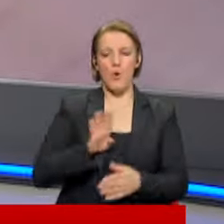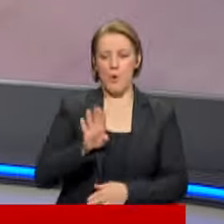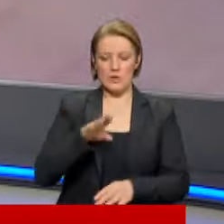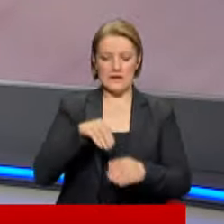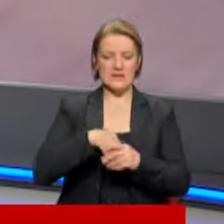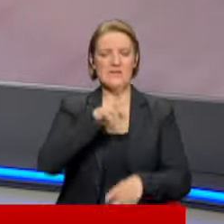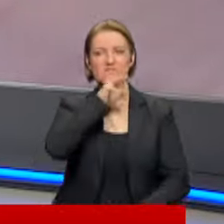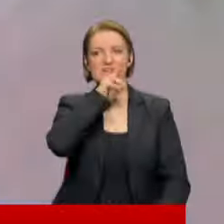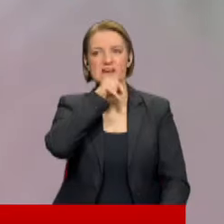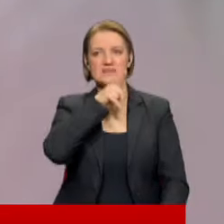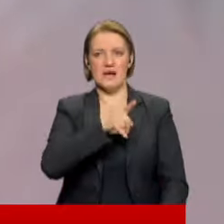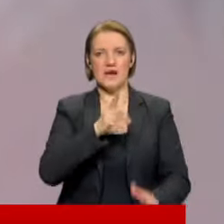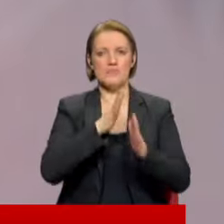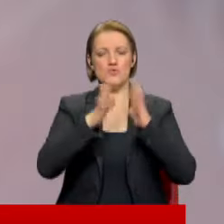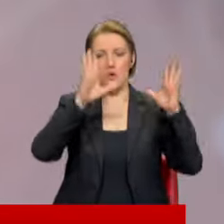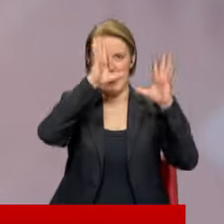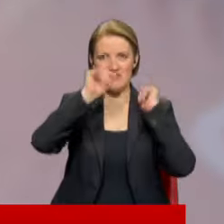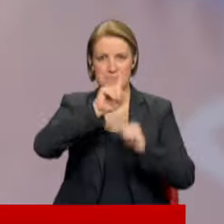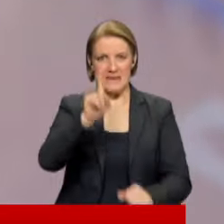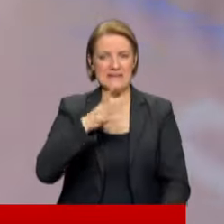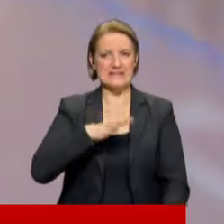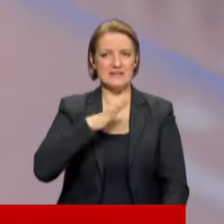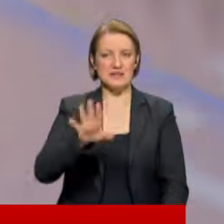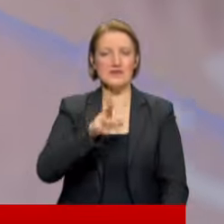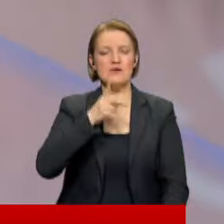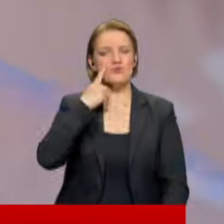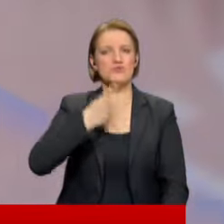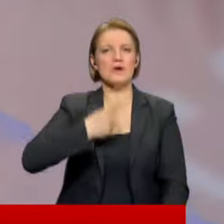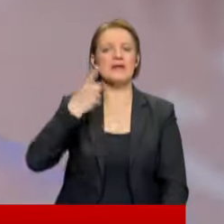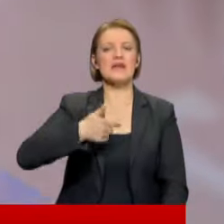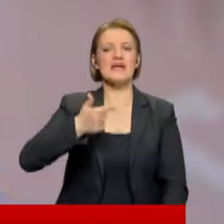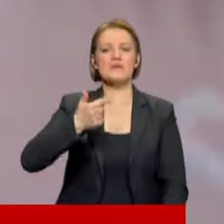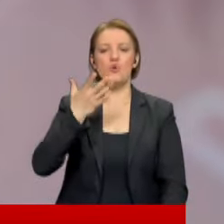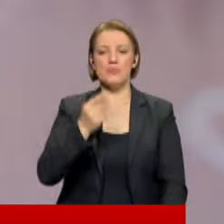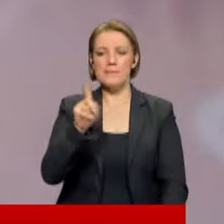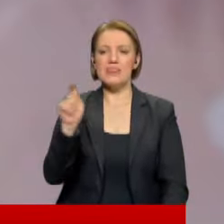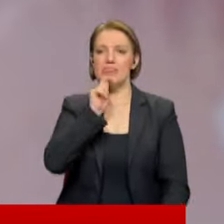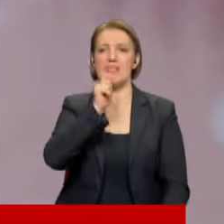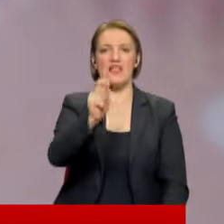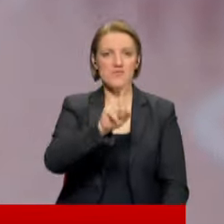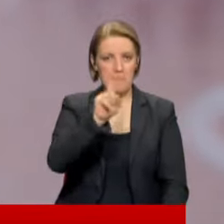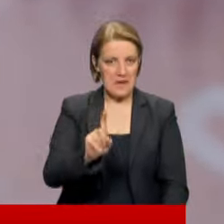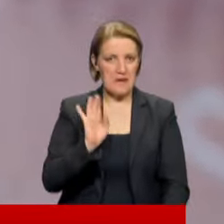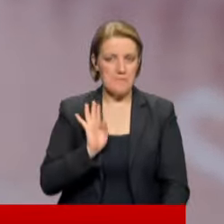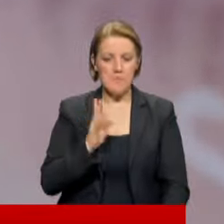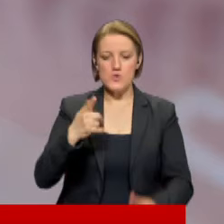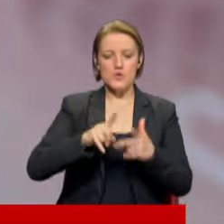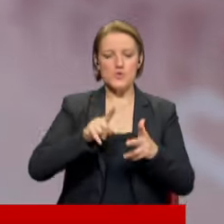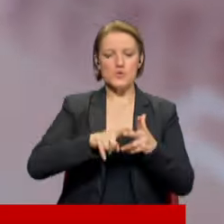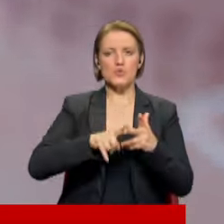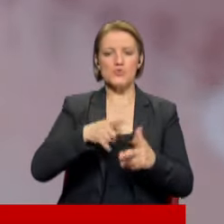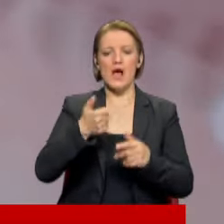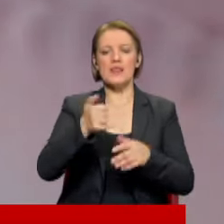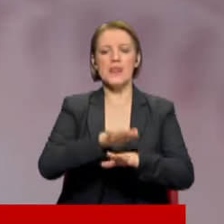için Fransa Büyükelçiliği mi istedi 2 cumhurbaşkanı yardımcısı olması için kendisine bir teklif mi yapıldı 3 altılı